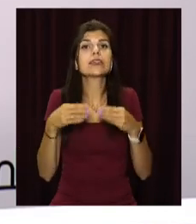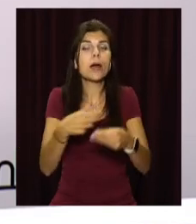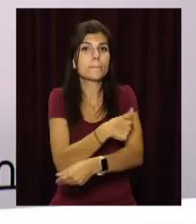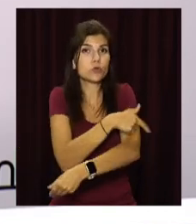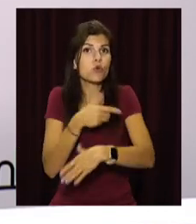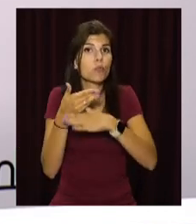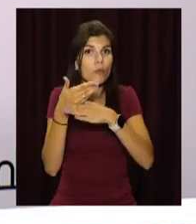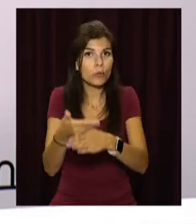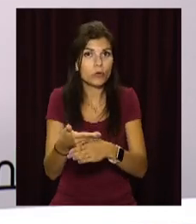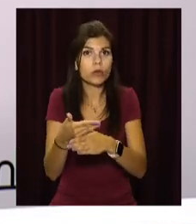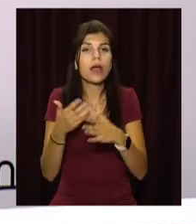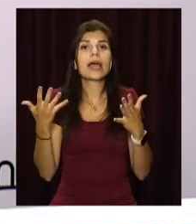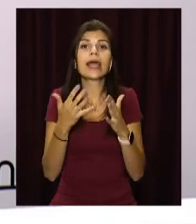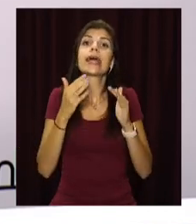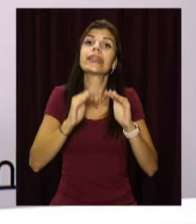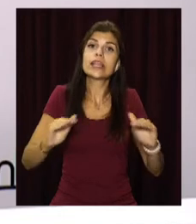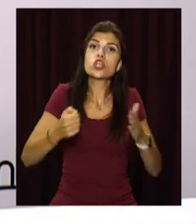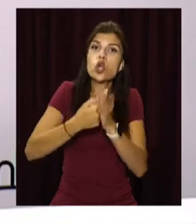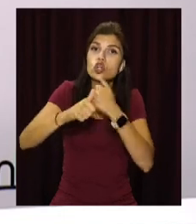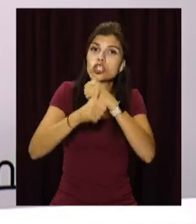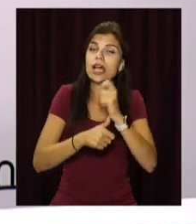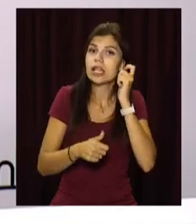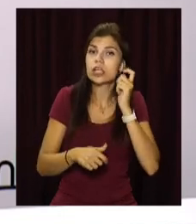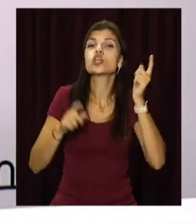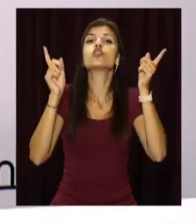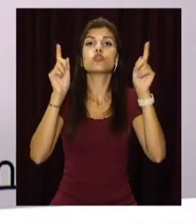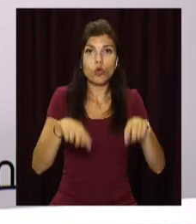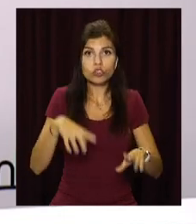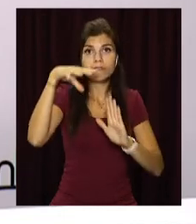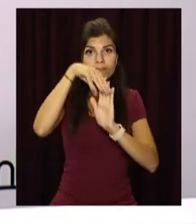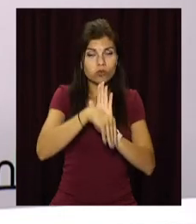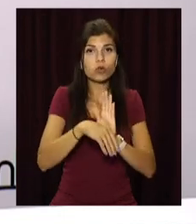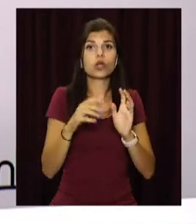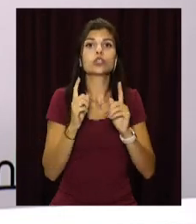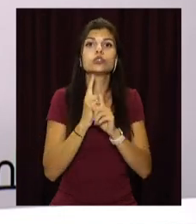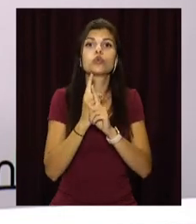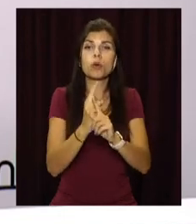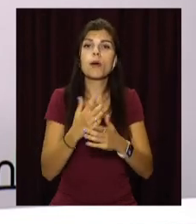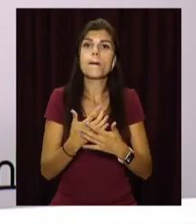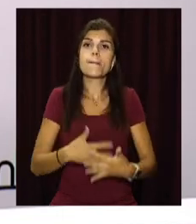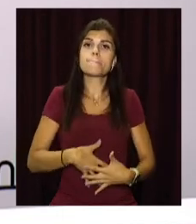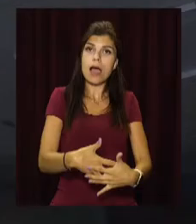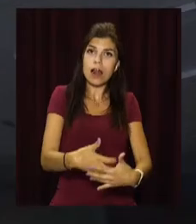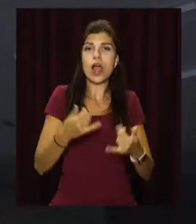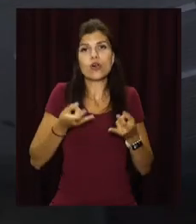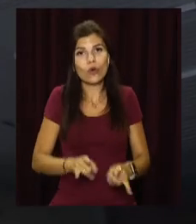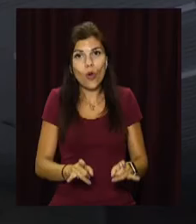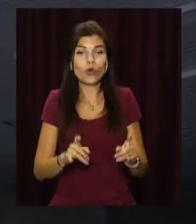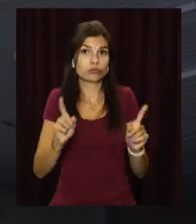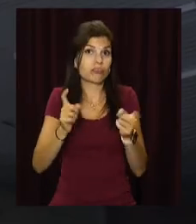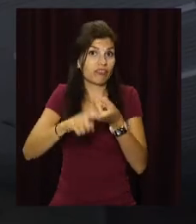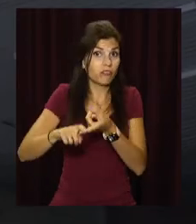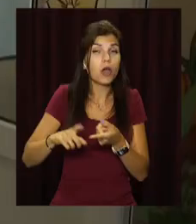медичної допомоги як і дітям до 16 років, так і супровід вагітності і пологів. Аби